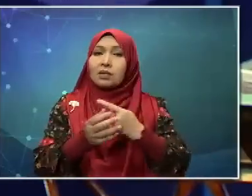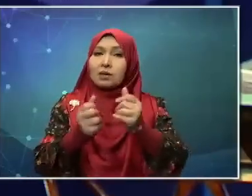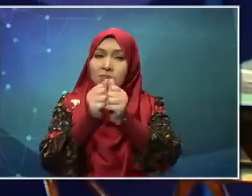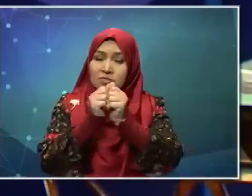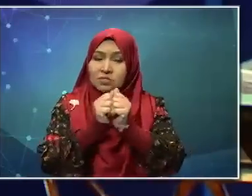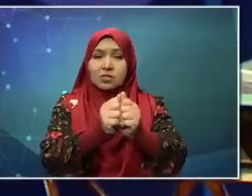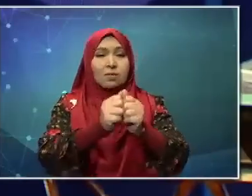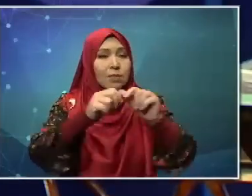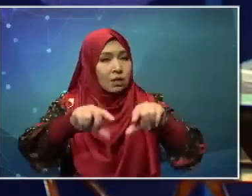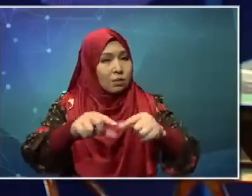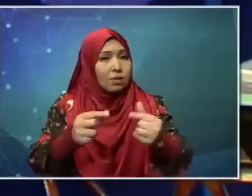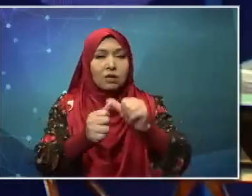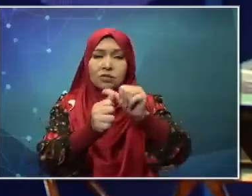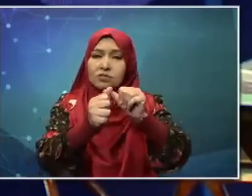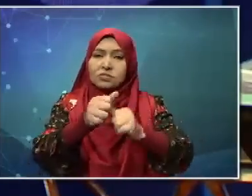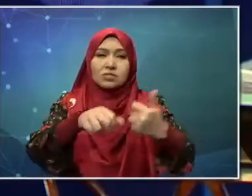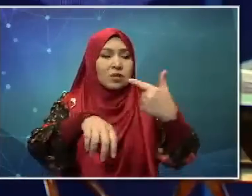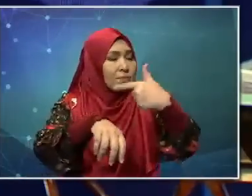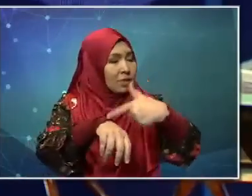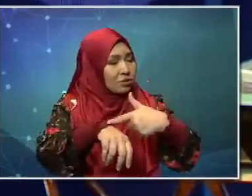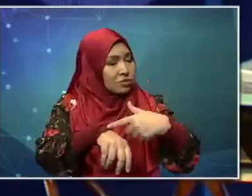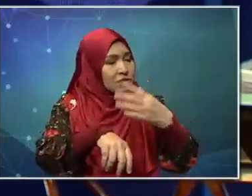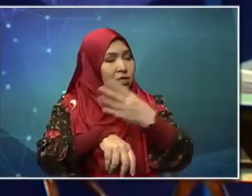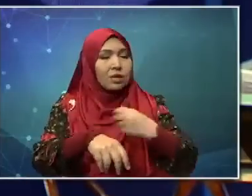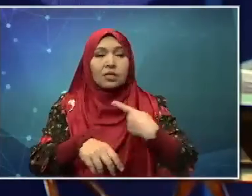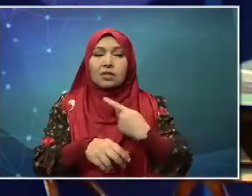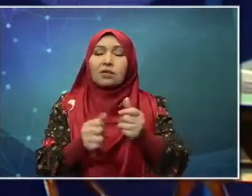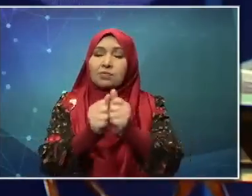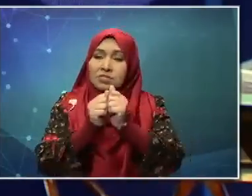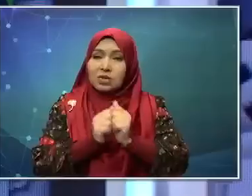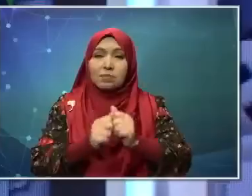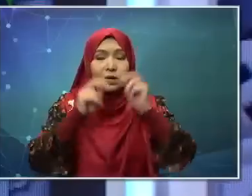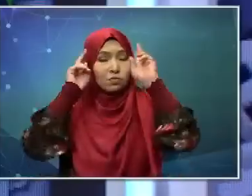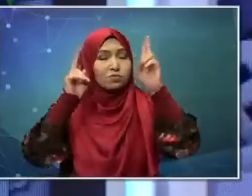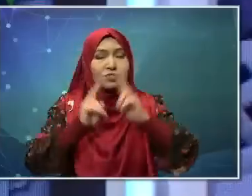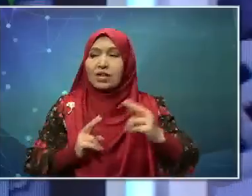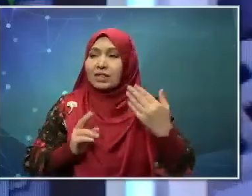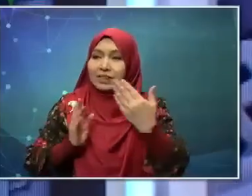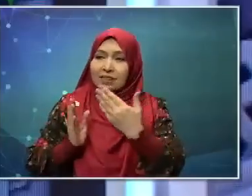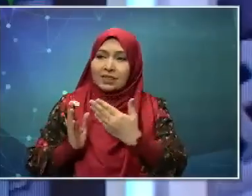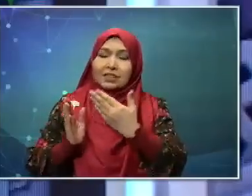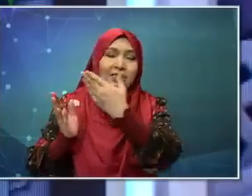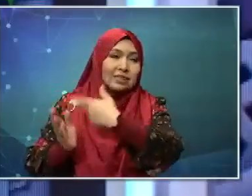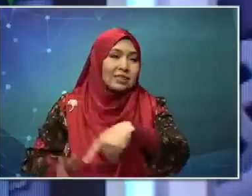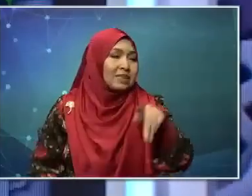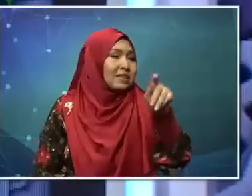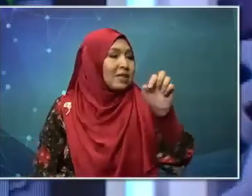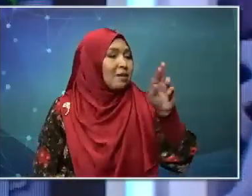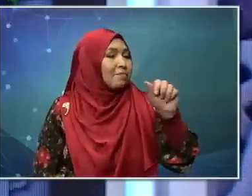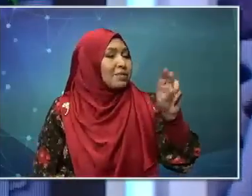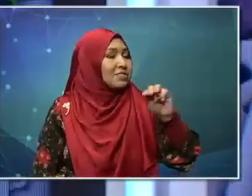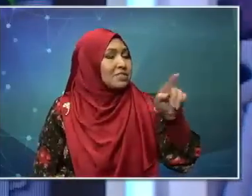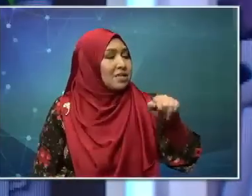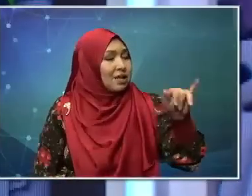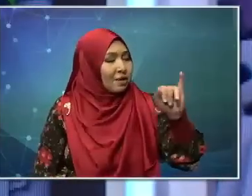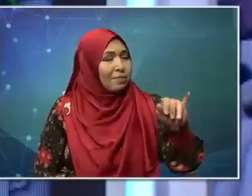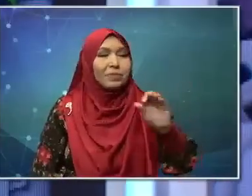pada setiap masa dan Pada hari ini saya bersama folder Ustaz Tarmizi Abdul Rahman kebangsaan Alhamdulillah